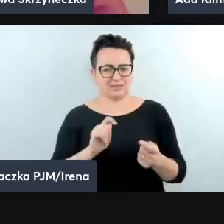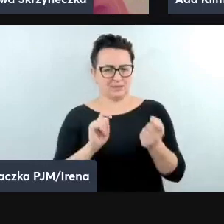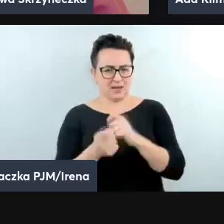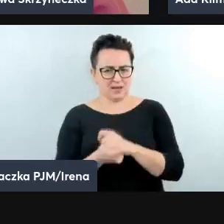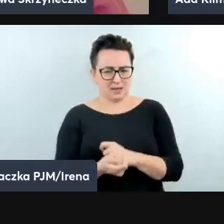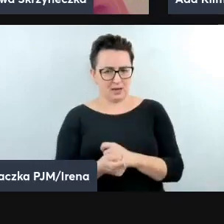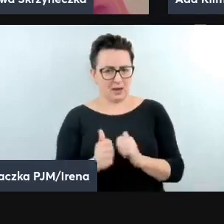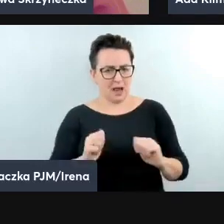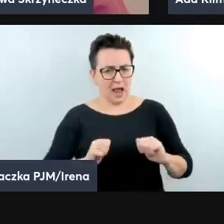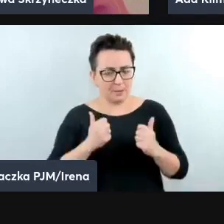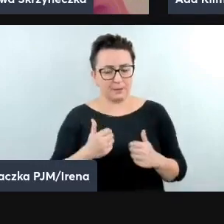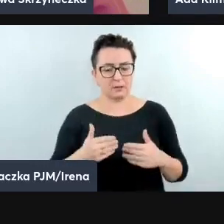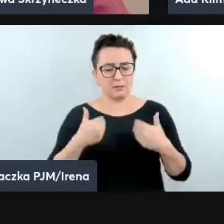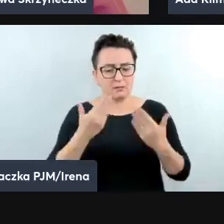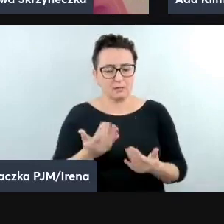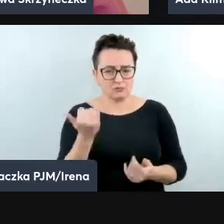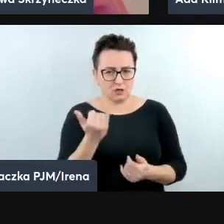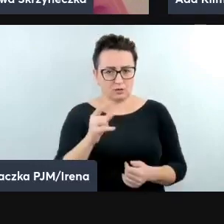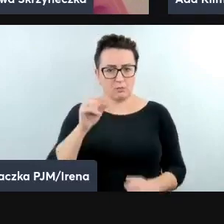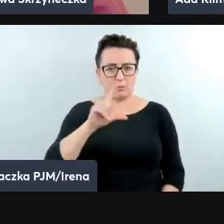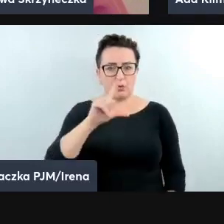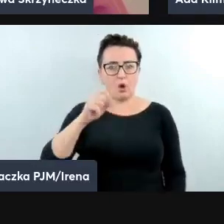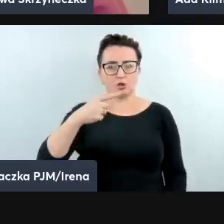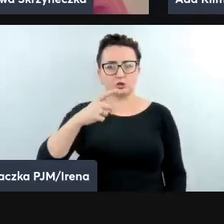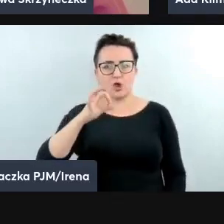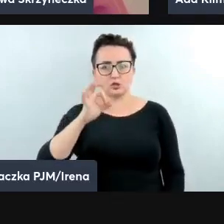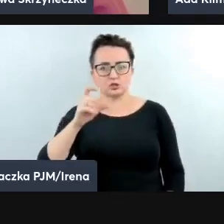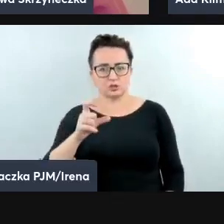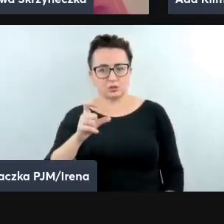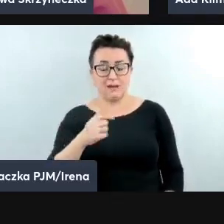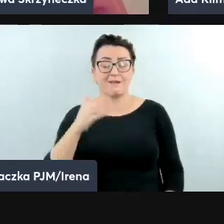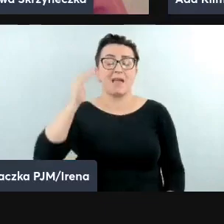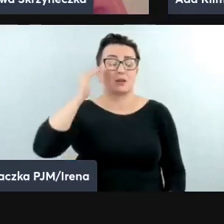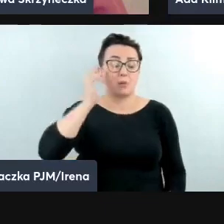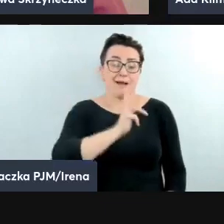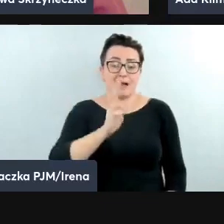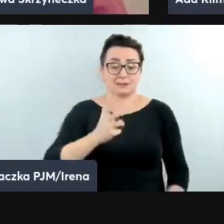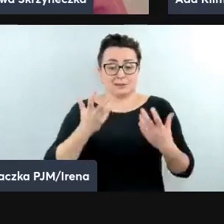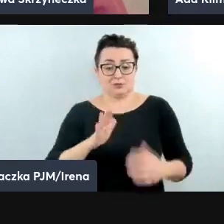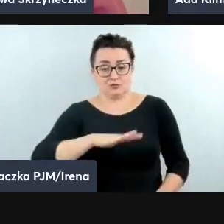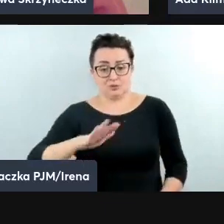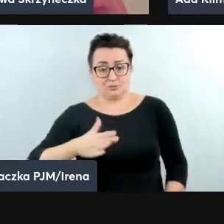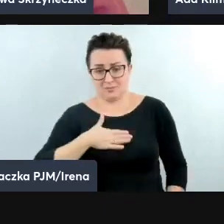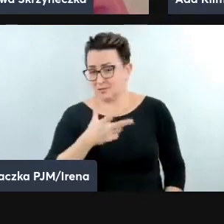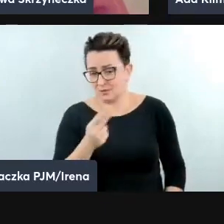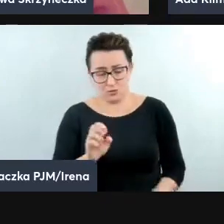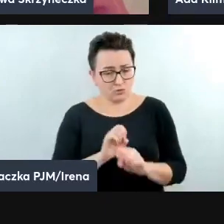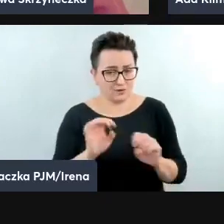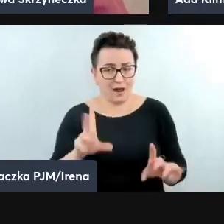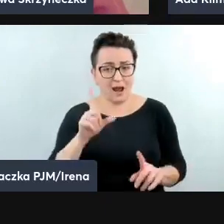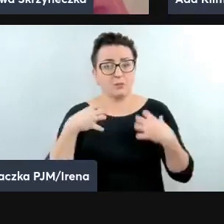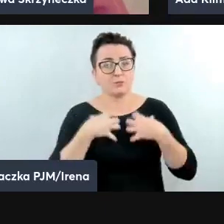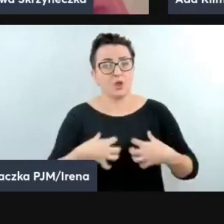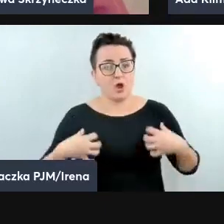warto tutaj dodać, że nie każdy z tej płodności będzie miał ochotę w ogóle skorzystać, no ale biologiczny sens jest taki, nie? I więc